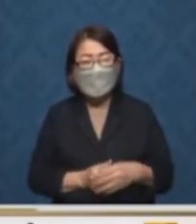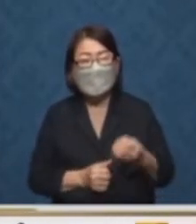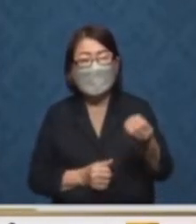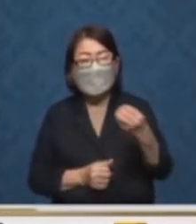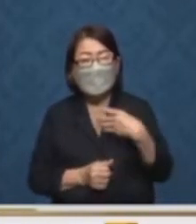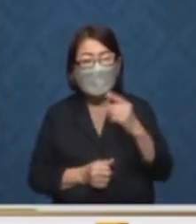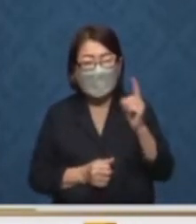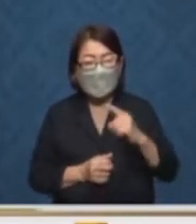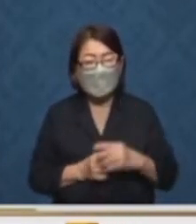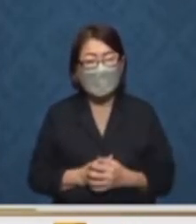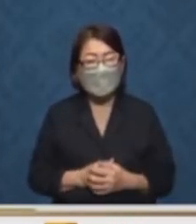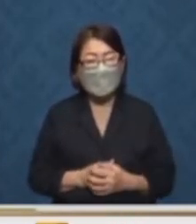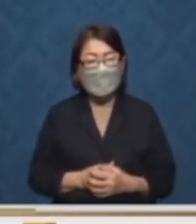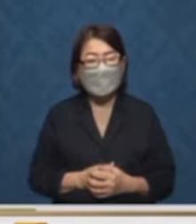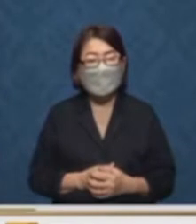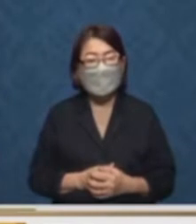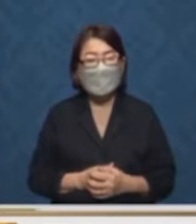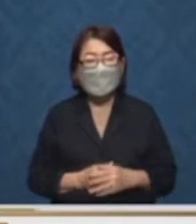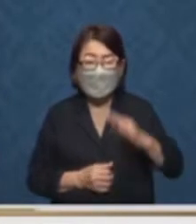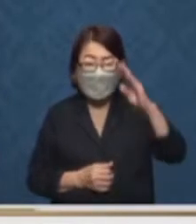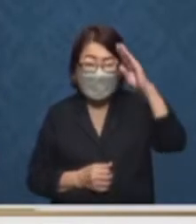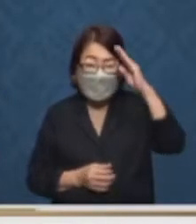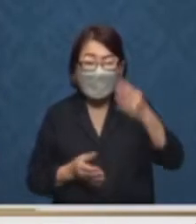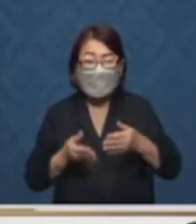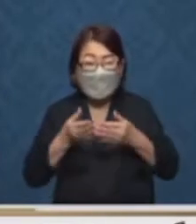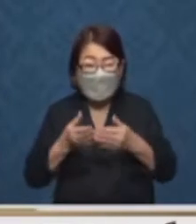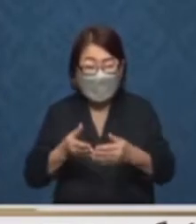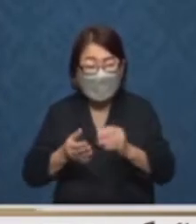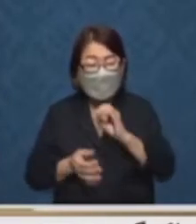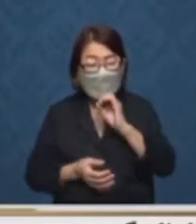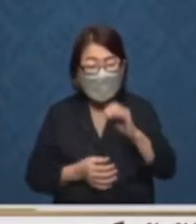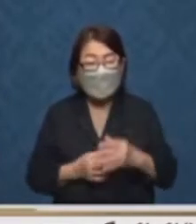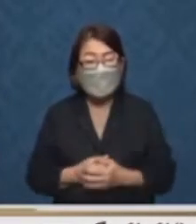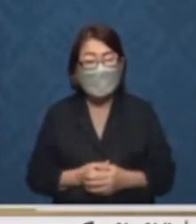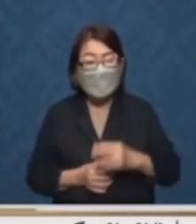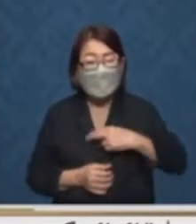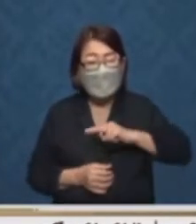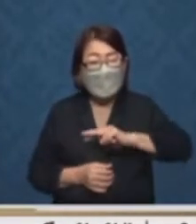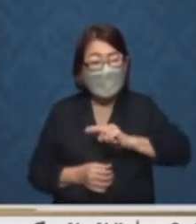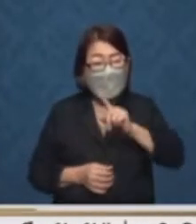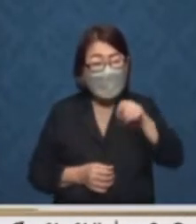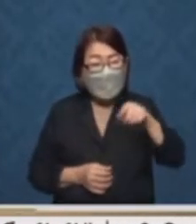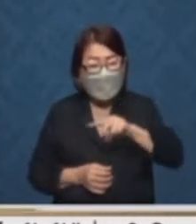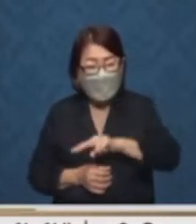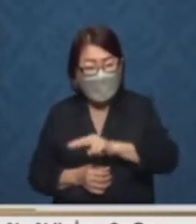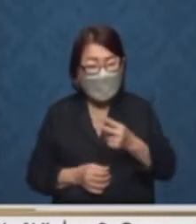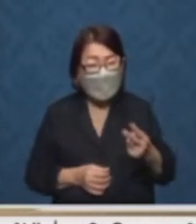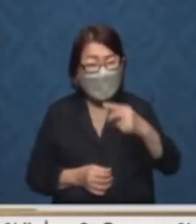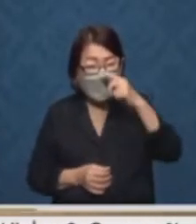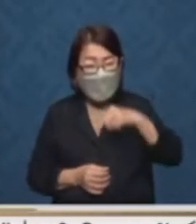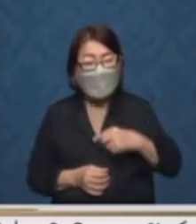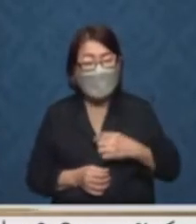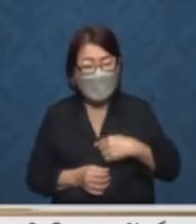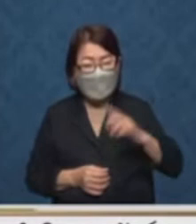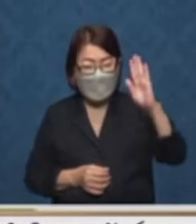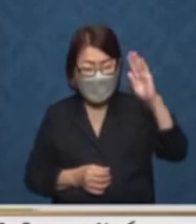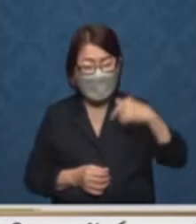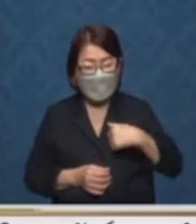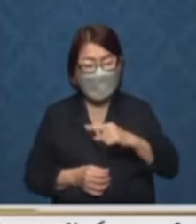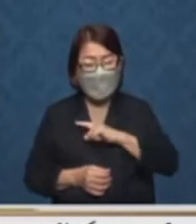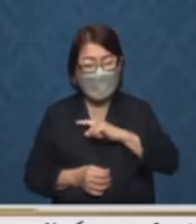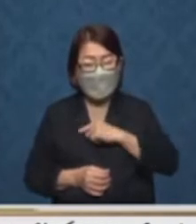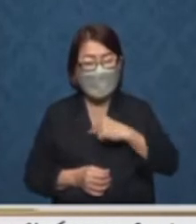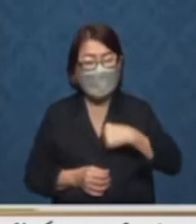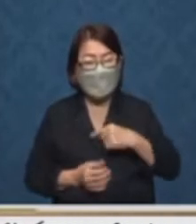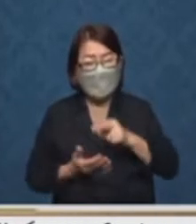ครับกองทัพเรือไทยเนี่ยบอกว่าหากผมแปลเป็นภาษาไทยแล้วกันนะครับแล้วผมรับผิดชอบว่าจดหมายเ